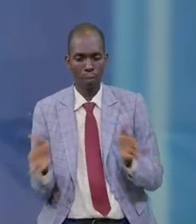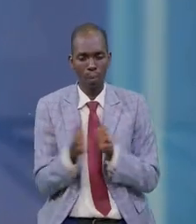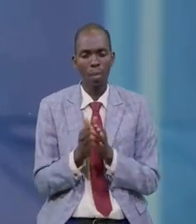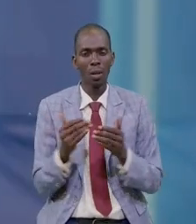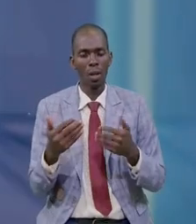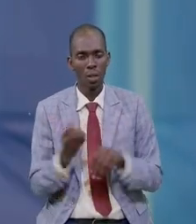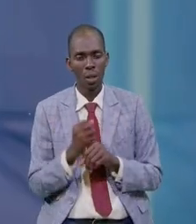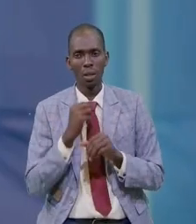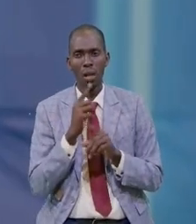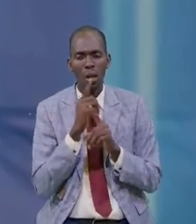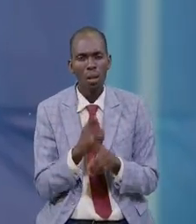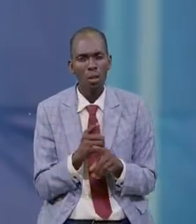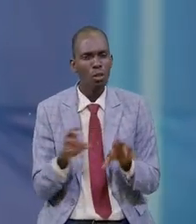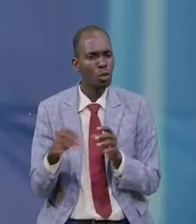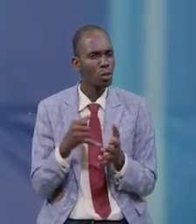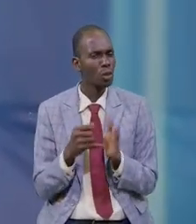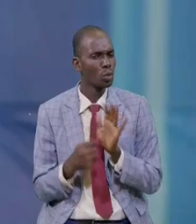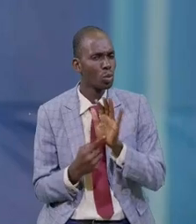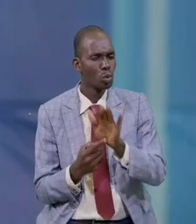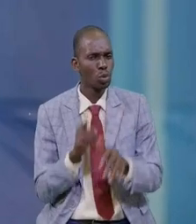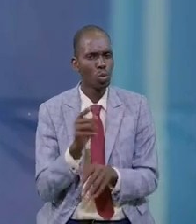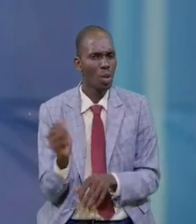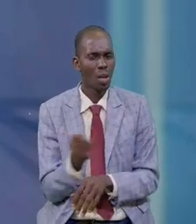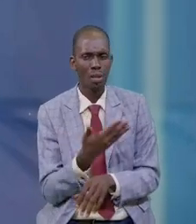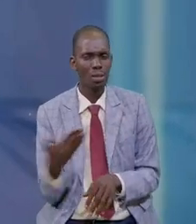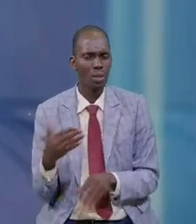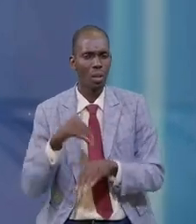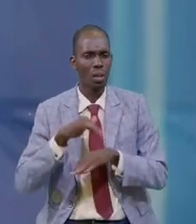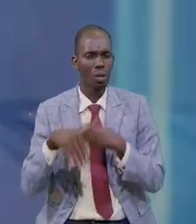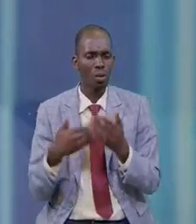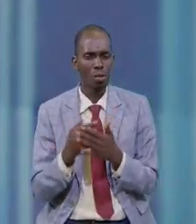et tu aimes avoir les résultats est-ce que ça te montre pas quelque